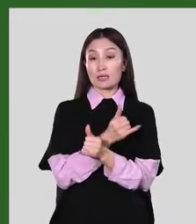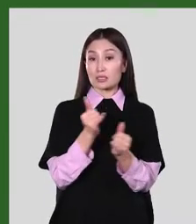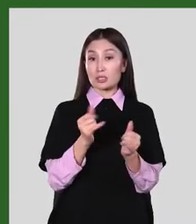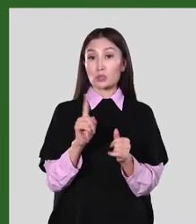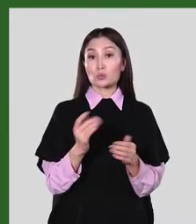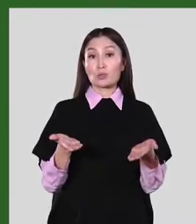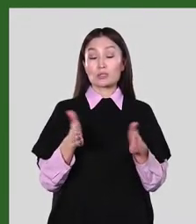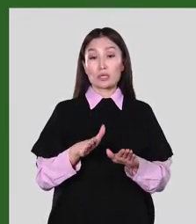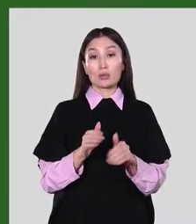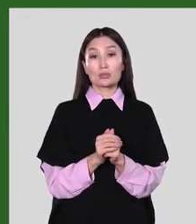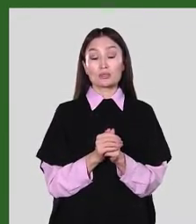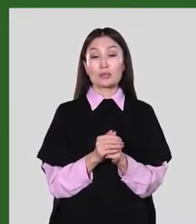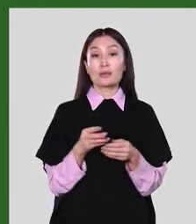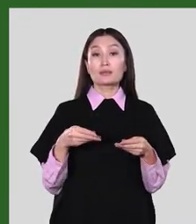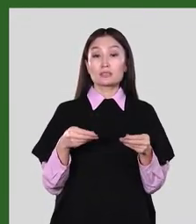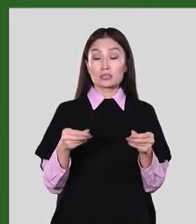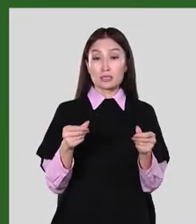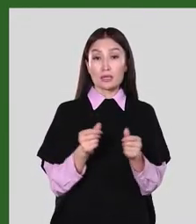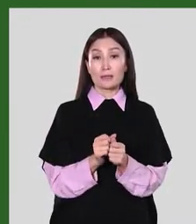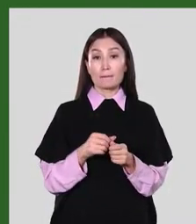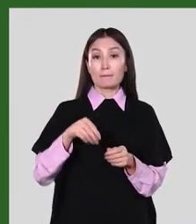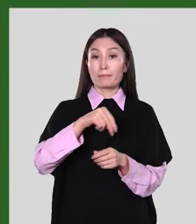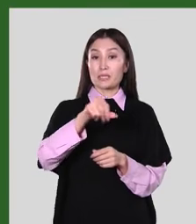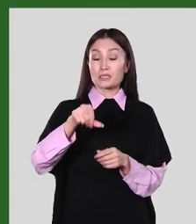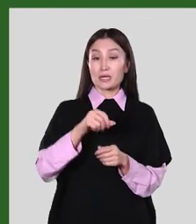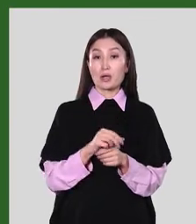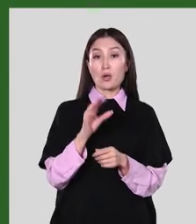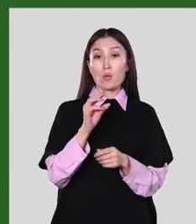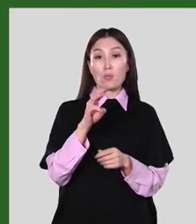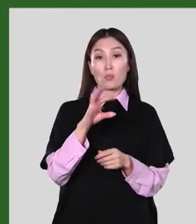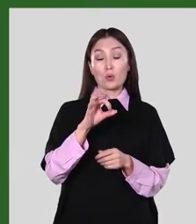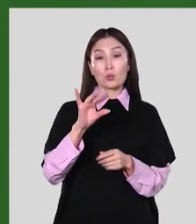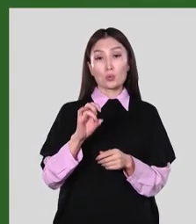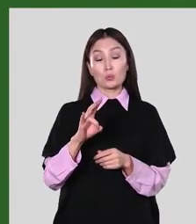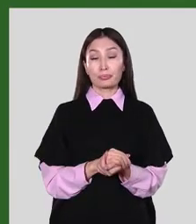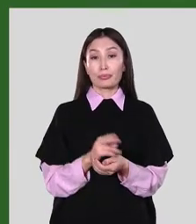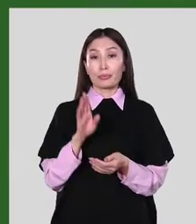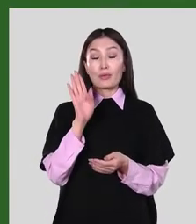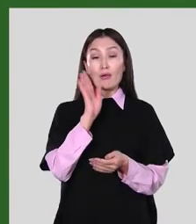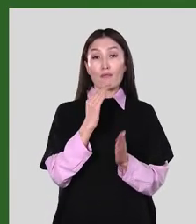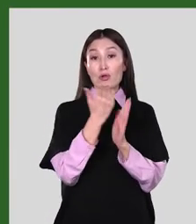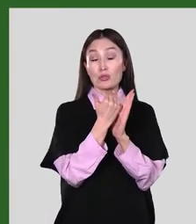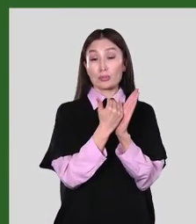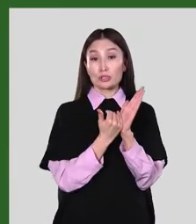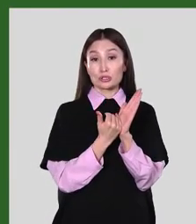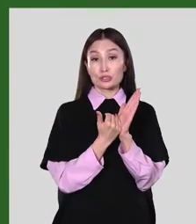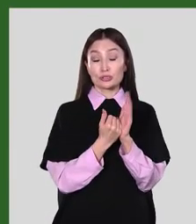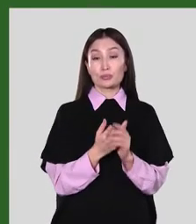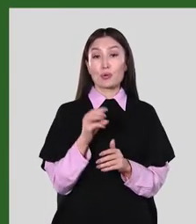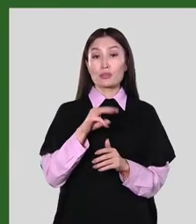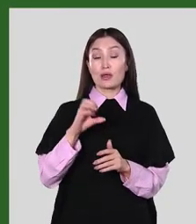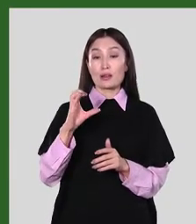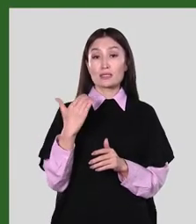остается исчезает песках пустыни рынку по водному режиму река томас и ее